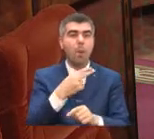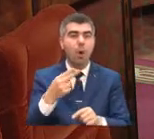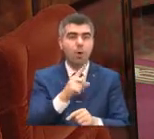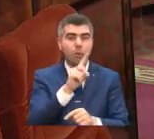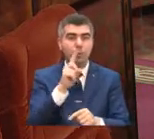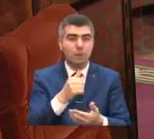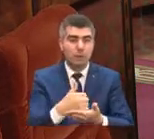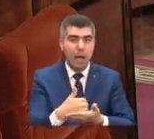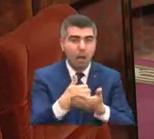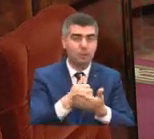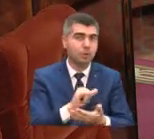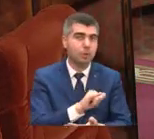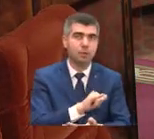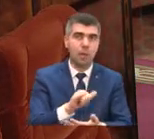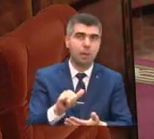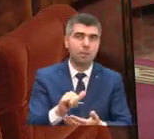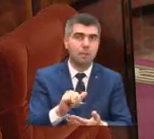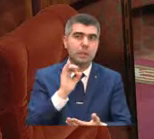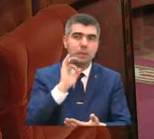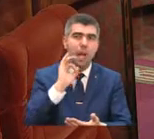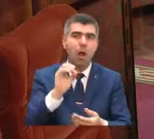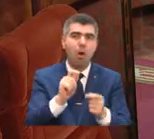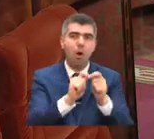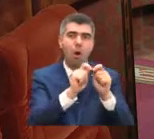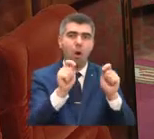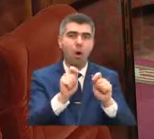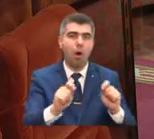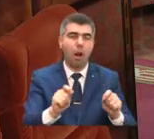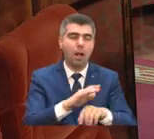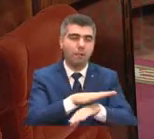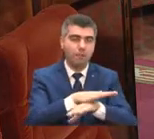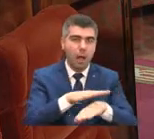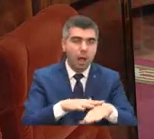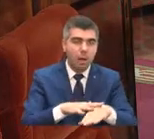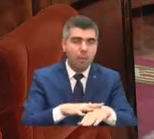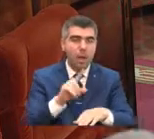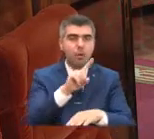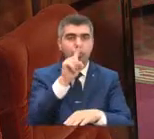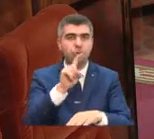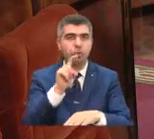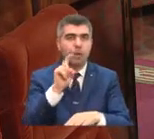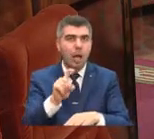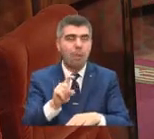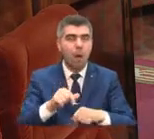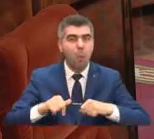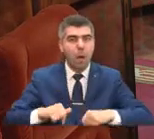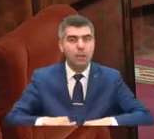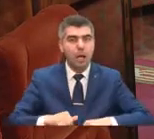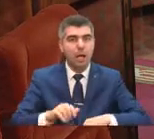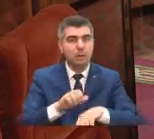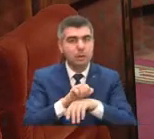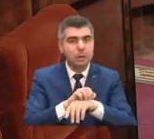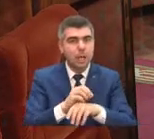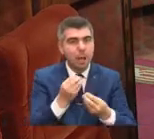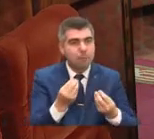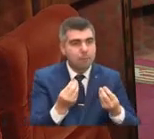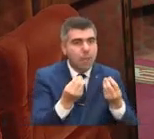تدعمهاش. كيبقى علاقه بين الجماعات الترابيه والجهه، لا دخل لنا فيها اطلاقا. حنا